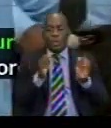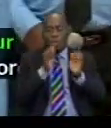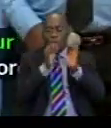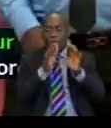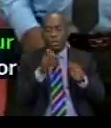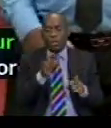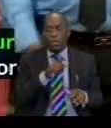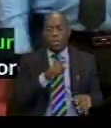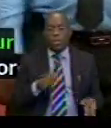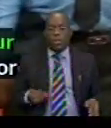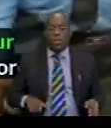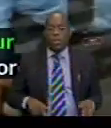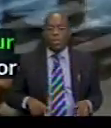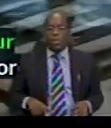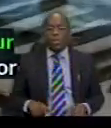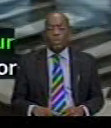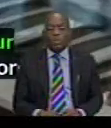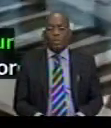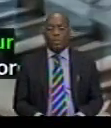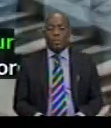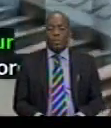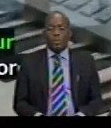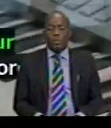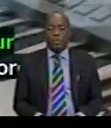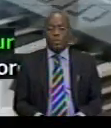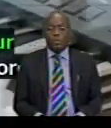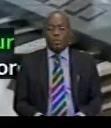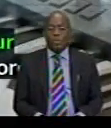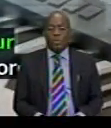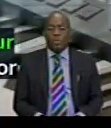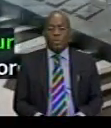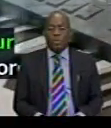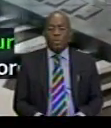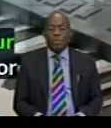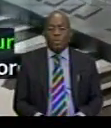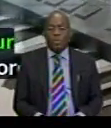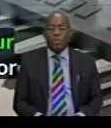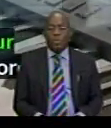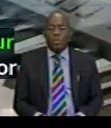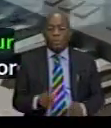ciel? Oh, béni.